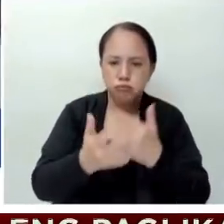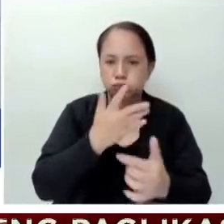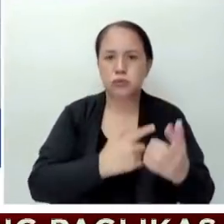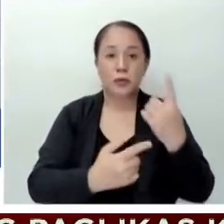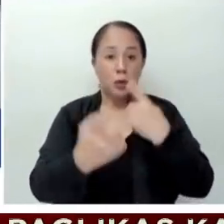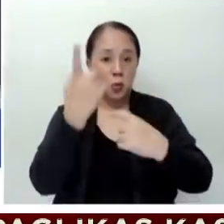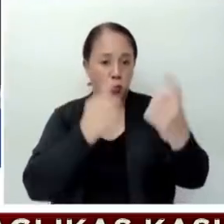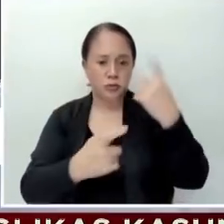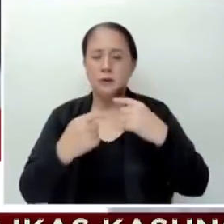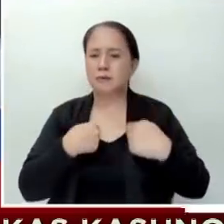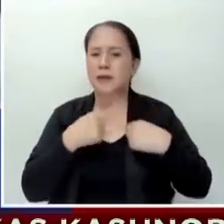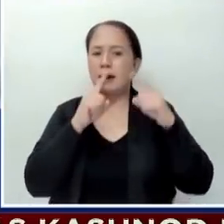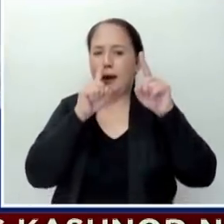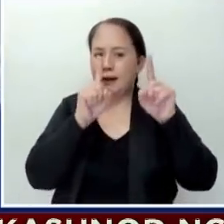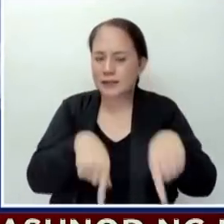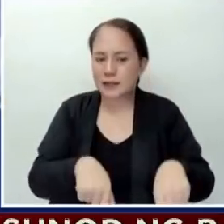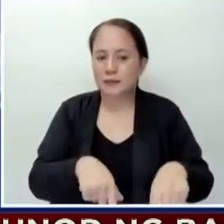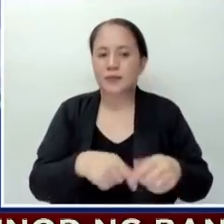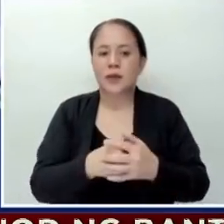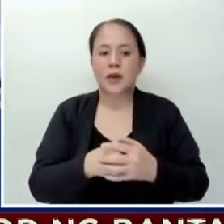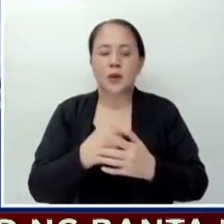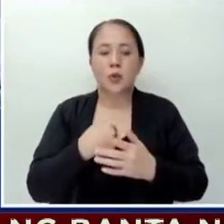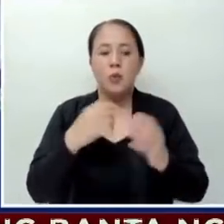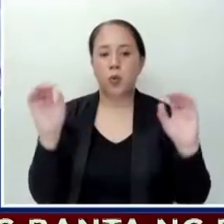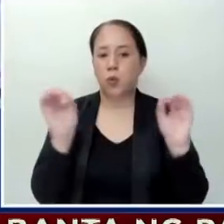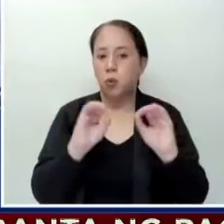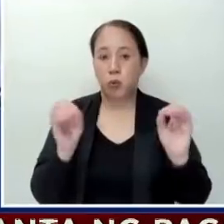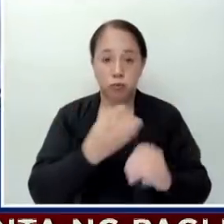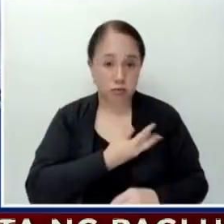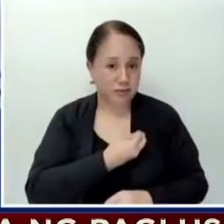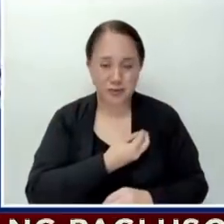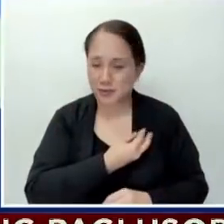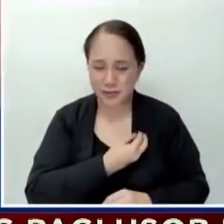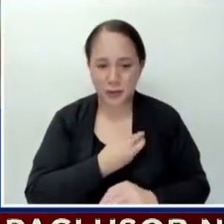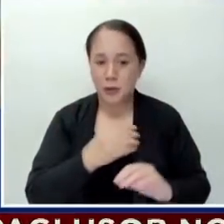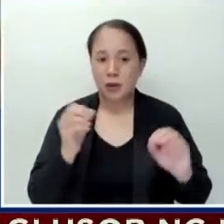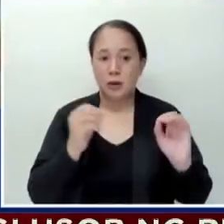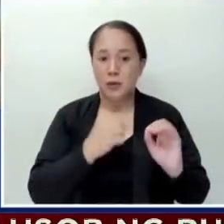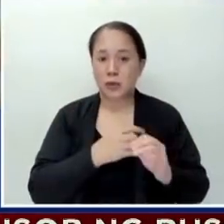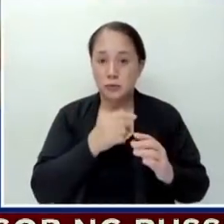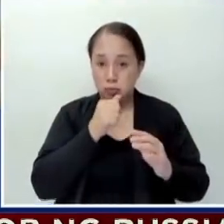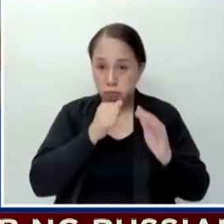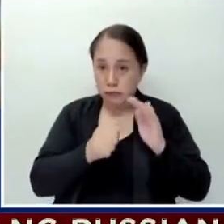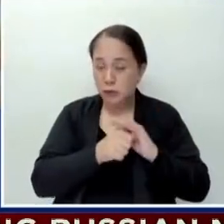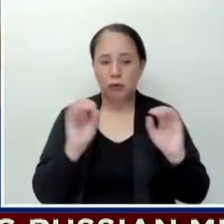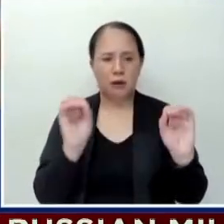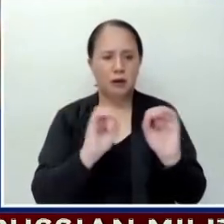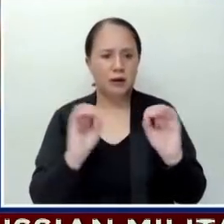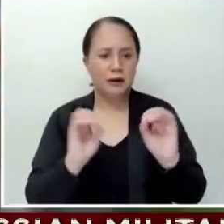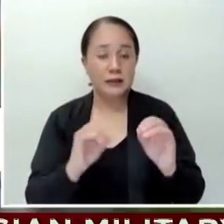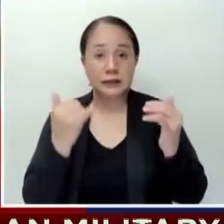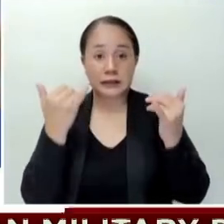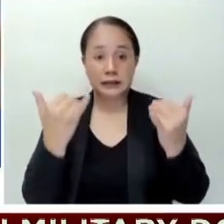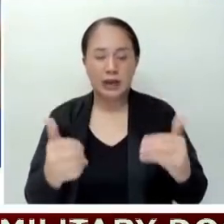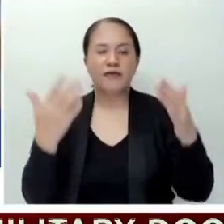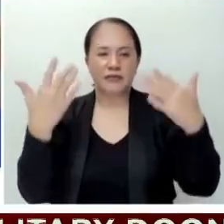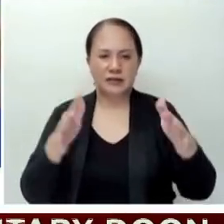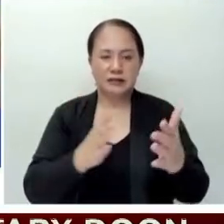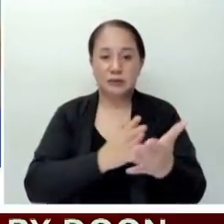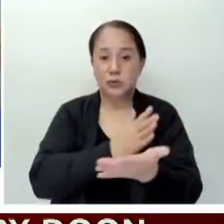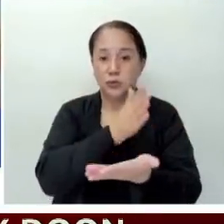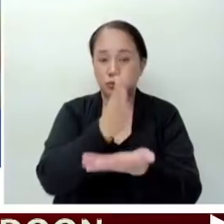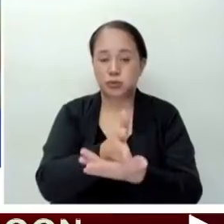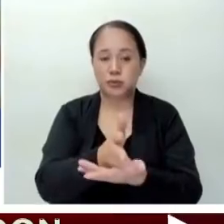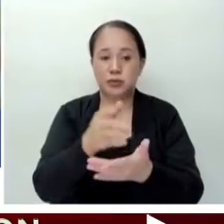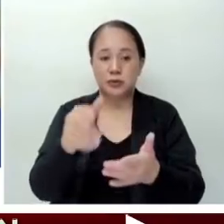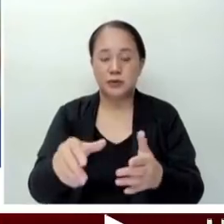mas mahirap, mas gusto ko. Wala po tayong kinakatakutan, wala tayong tinatago. Ngayong nakapag-ikot na ang Aksyon Demokratiko